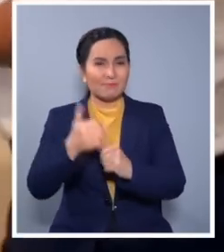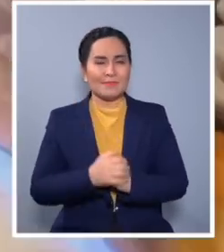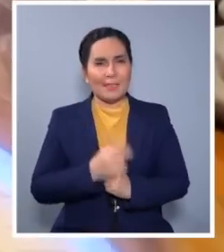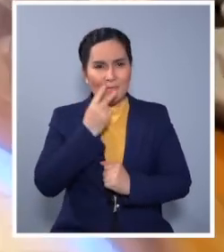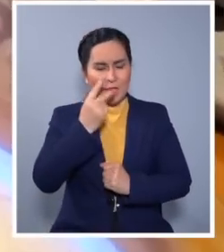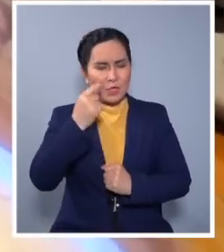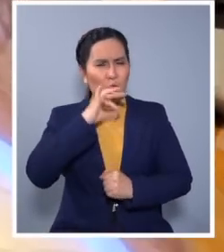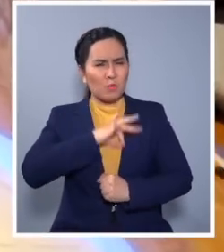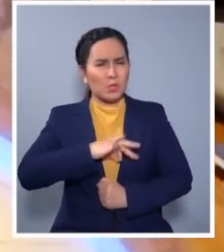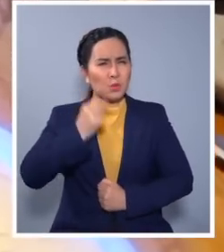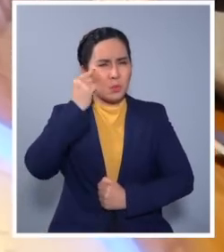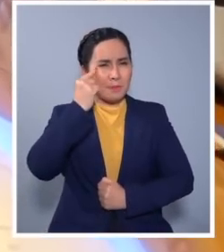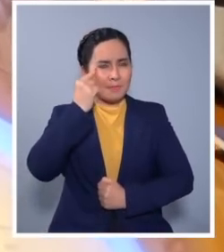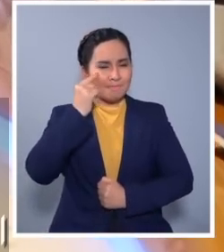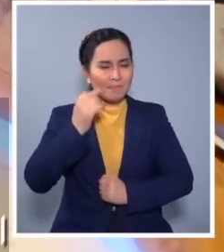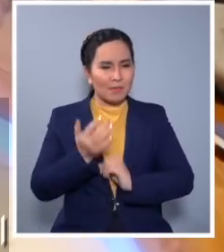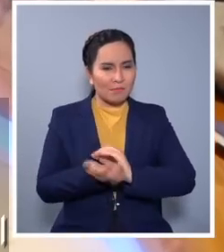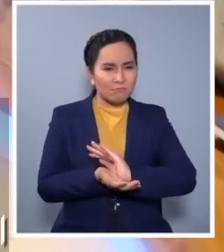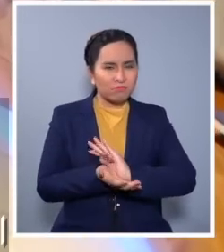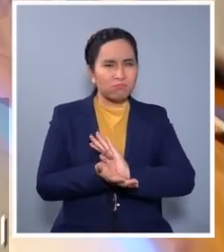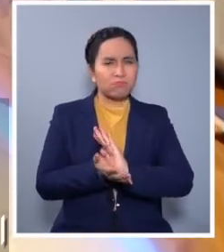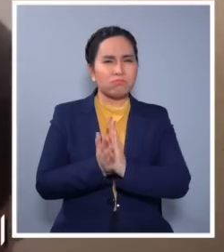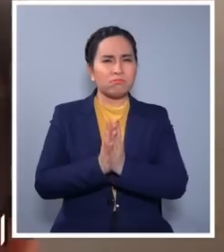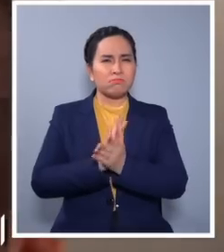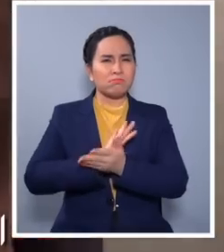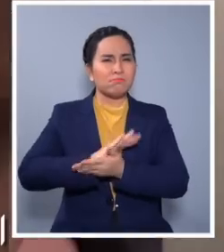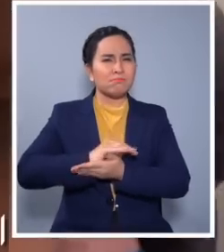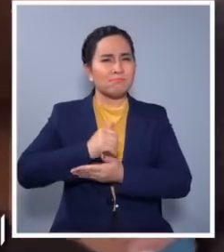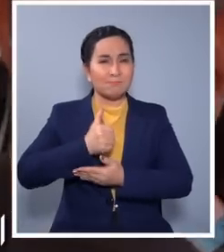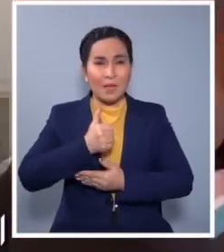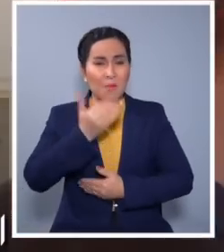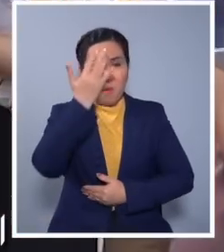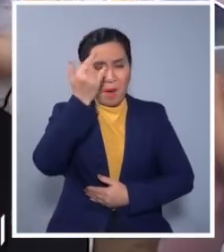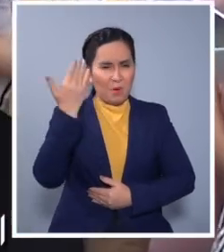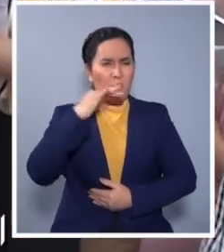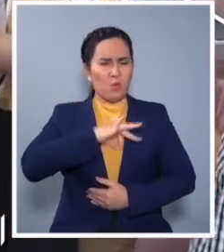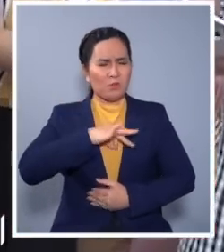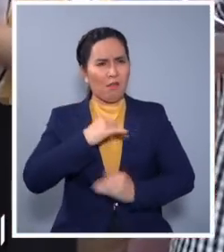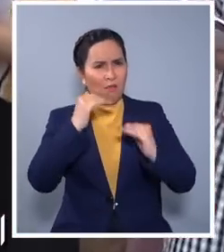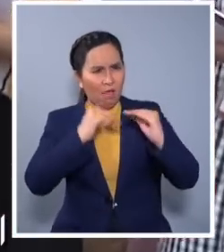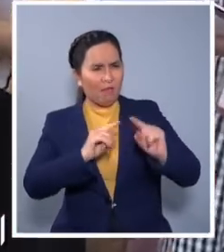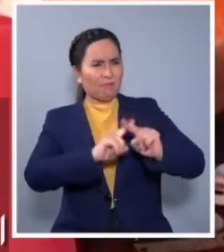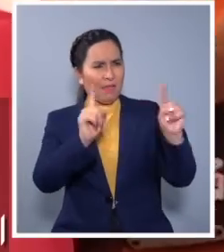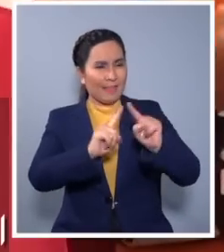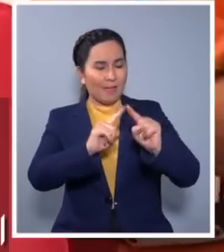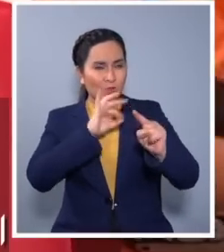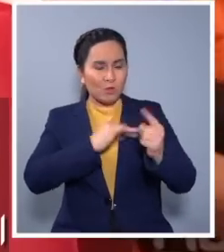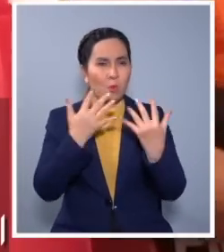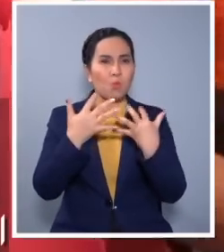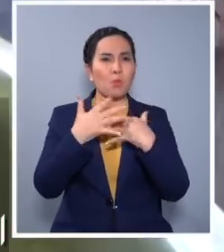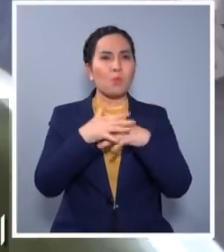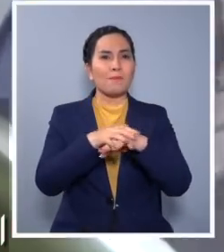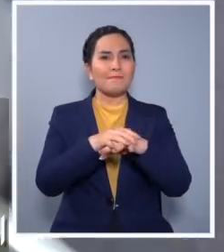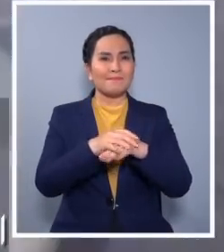เปลี่ยนความรู้สึกที่ถือว่าเป็นความรู้สึกแปลกแยกนั้นไปแล้วก็มีความรู้สึกร่ว